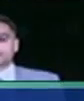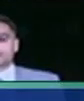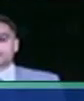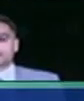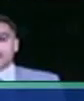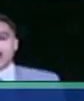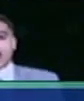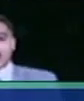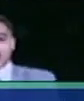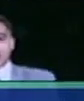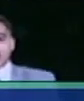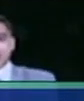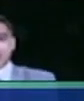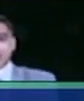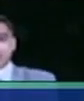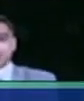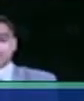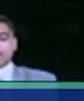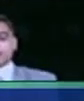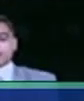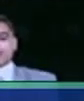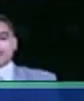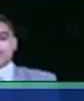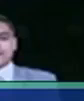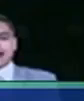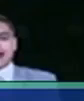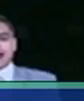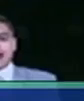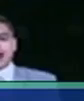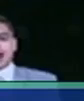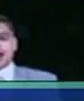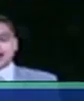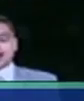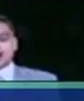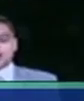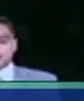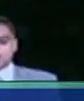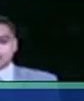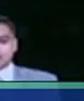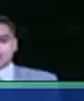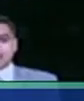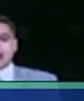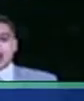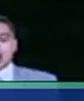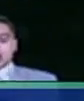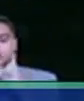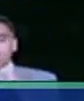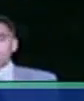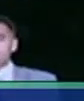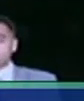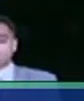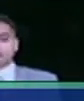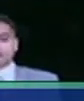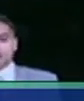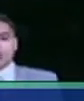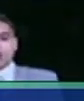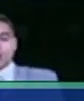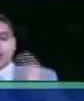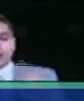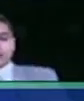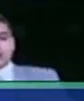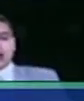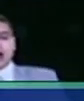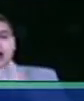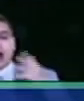بالأمس القريب ومن هذا المكان أيضا شهدنا إطلاق مشروعنا الوطني